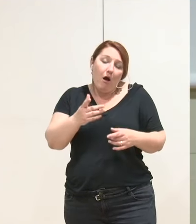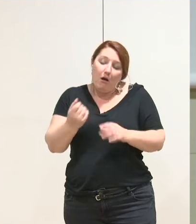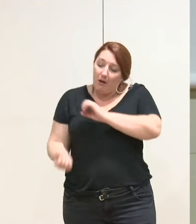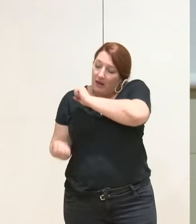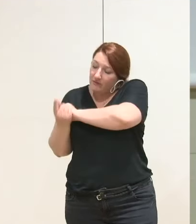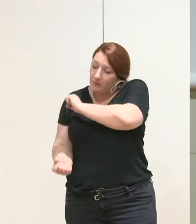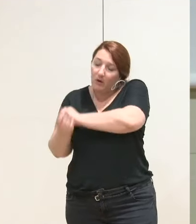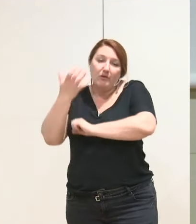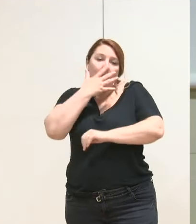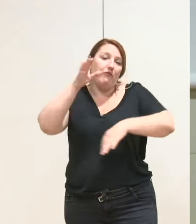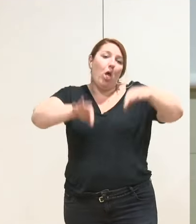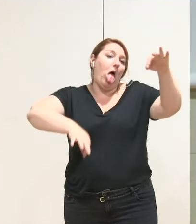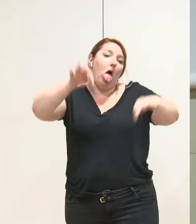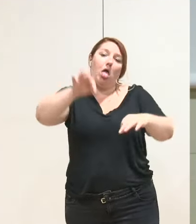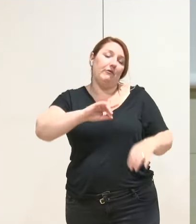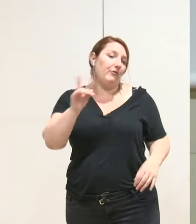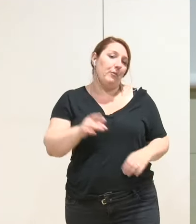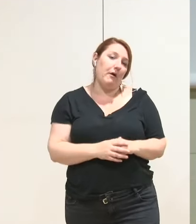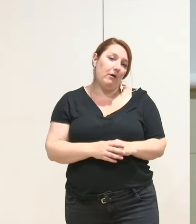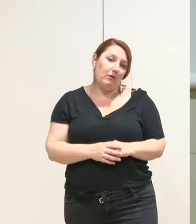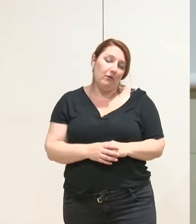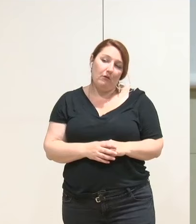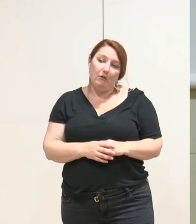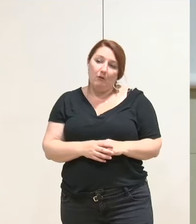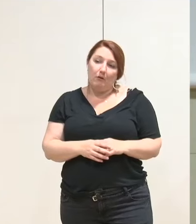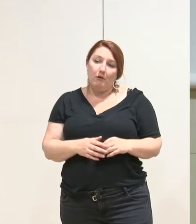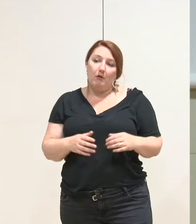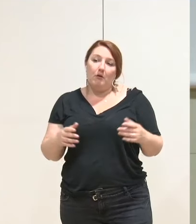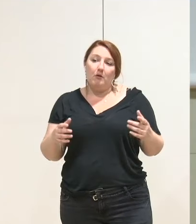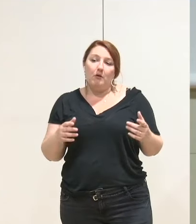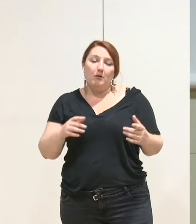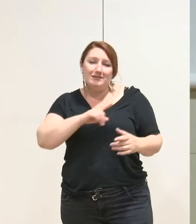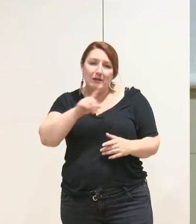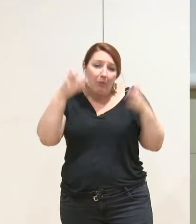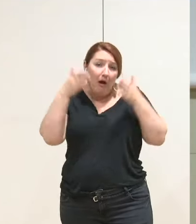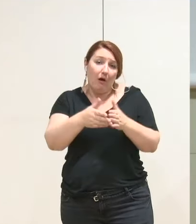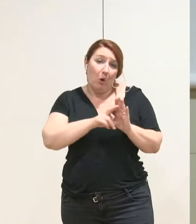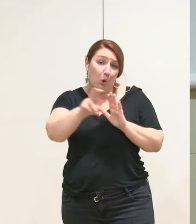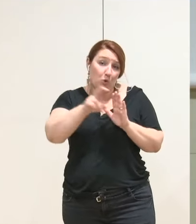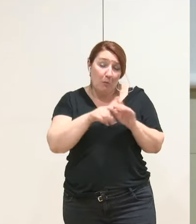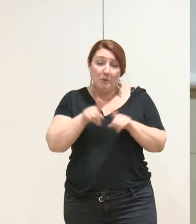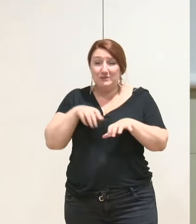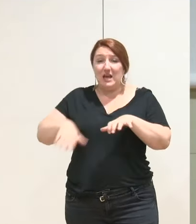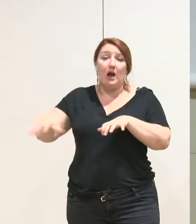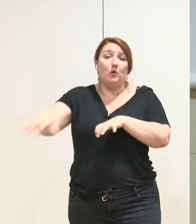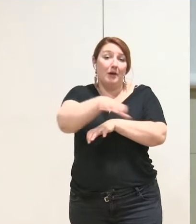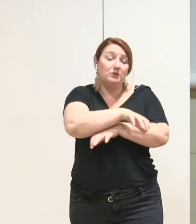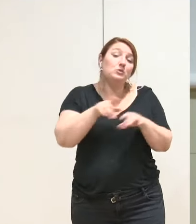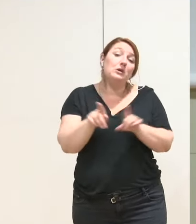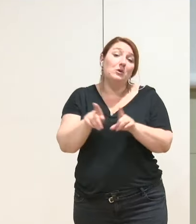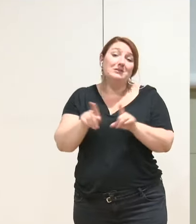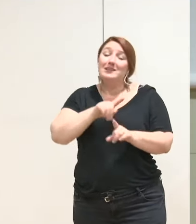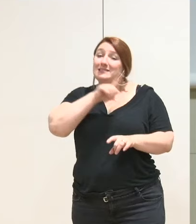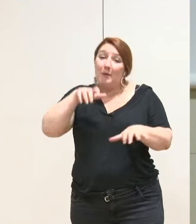extrêmement dramatiques comme ça a été répété qui ne concerne pas que Grenoble mais son agglomération et qui ne concerne pas que